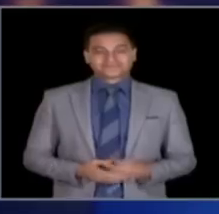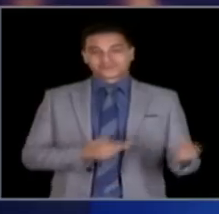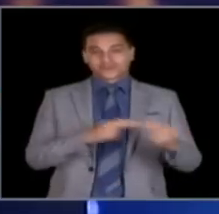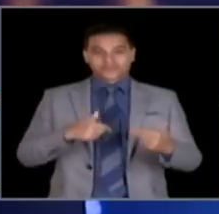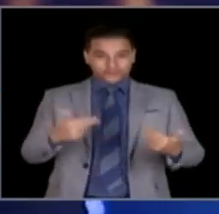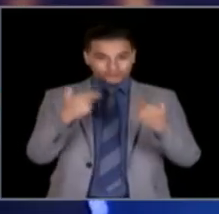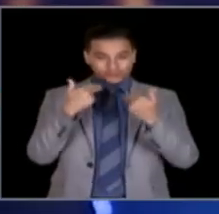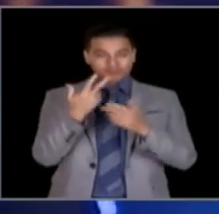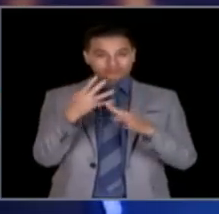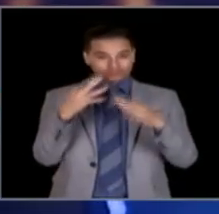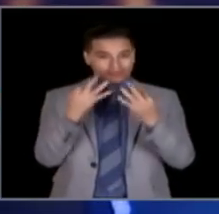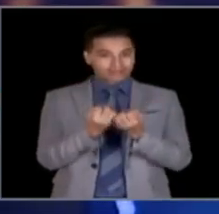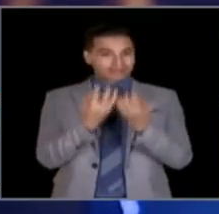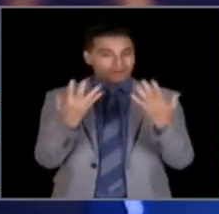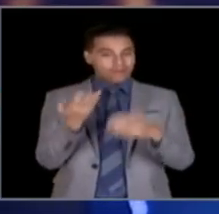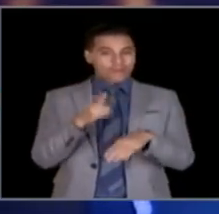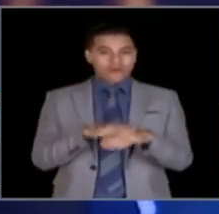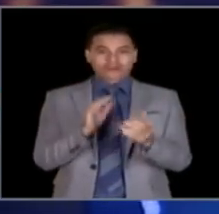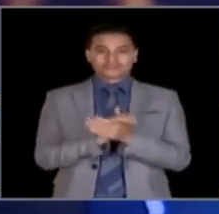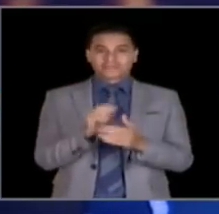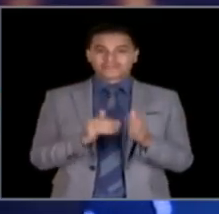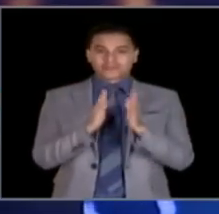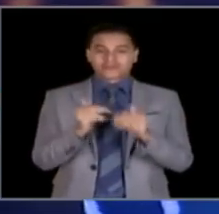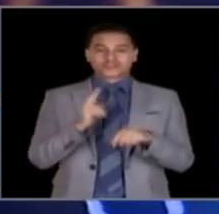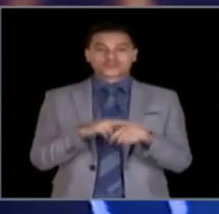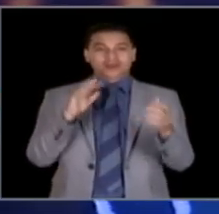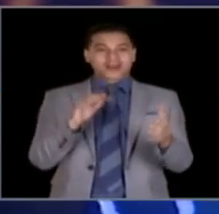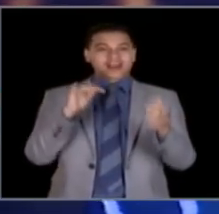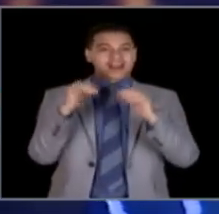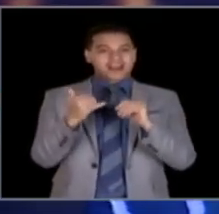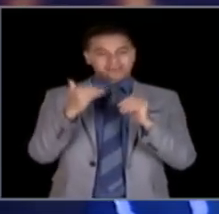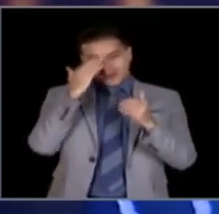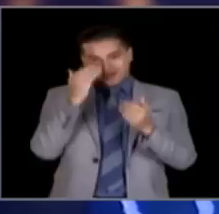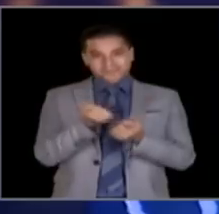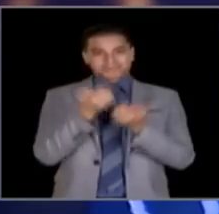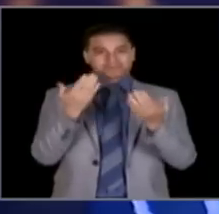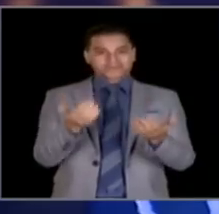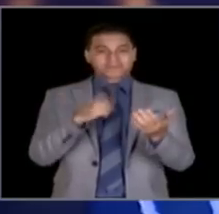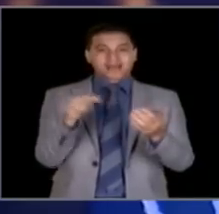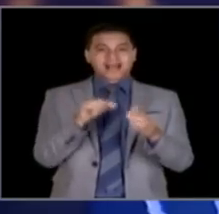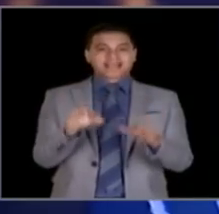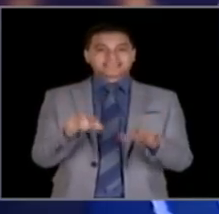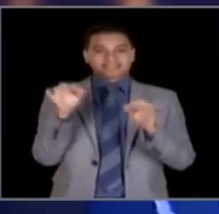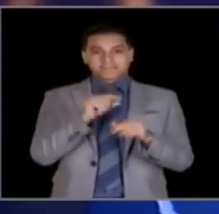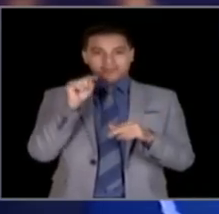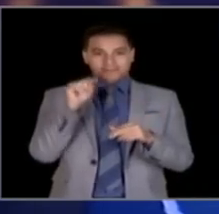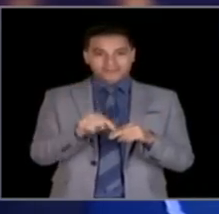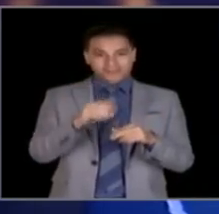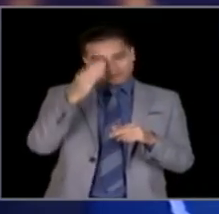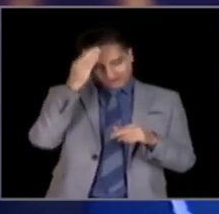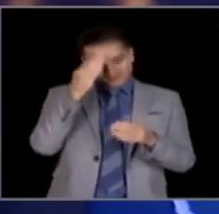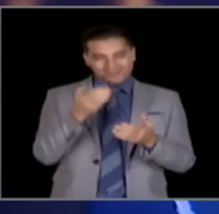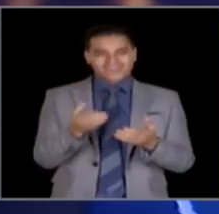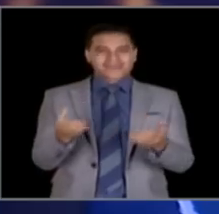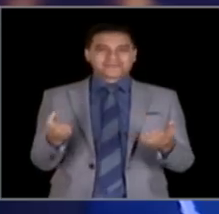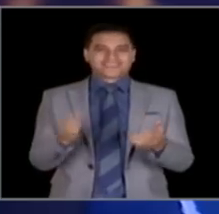ضيوفنا في الاستوديو ومشاهدينا الكرام واصحابنا في مصر والعالم العربي، اهلا ومرحبا بكم وحلقه جديده من